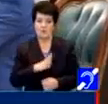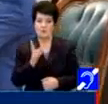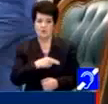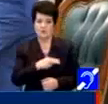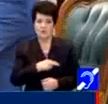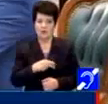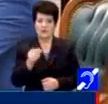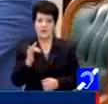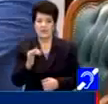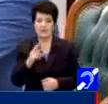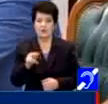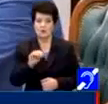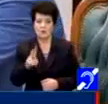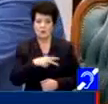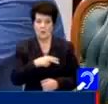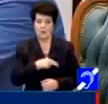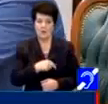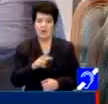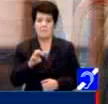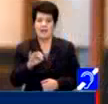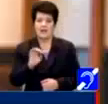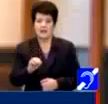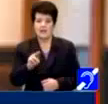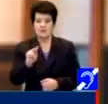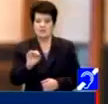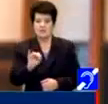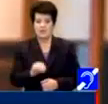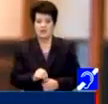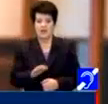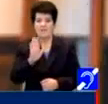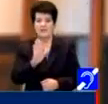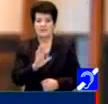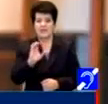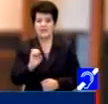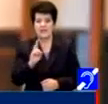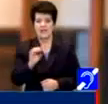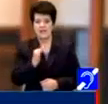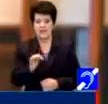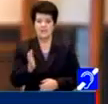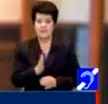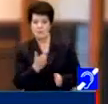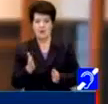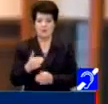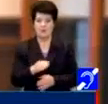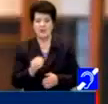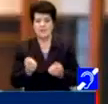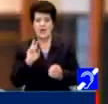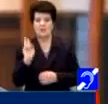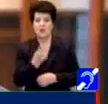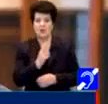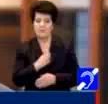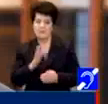de președintele Igor Dodon cu medalia Meritul Civic. Vasile Secrieru a reușit să manevreze troleibuzul astfel încât